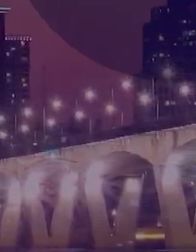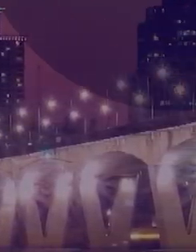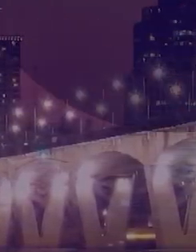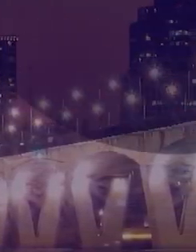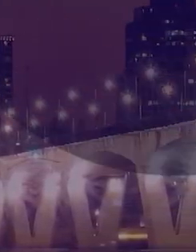뜻합니다